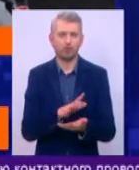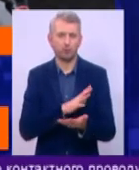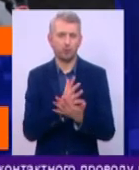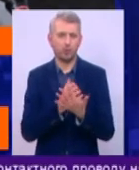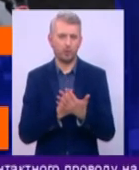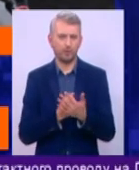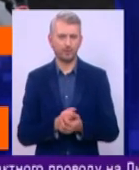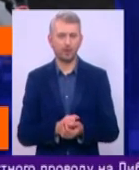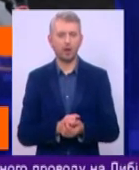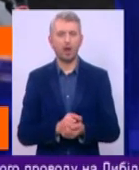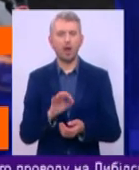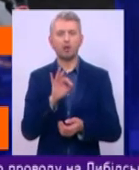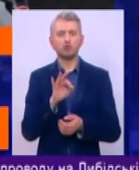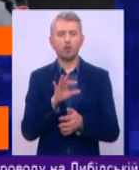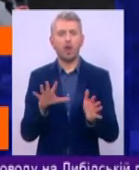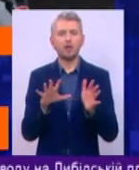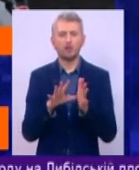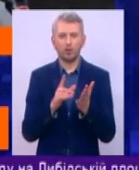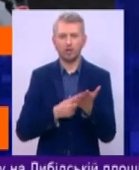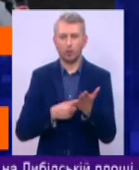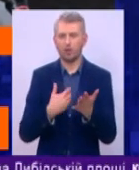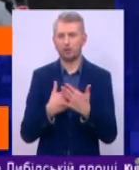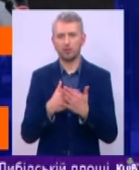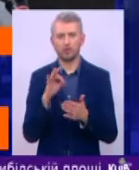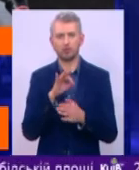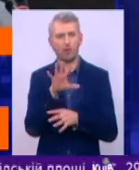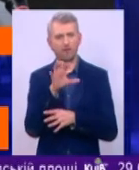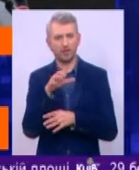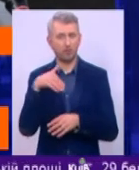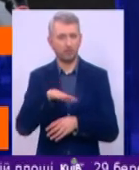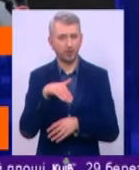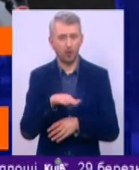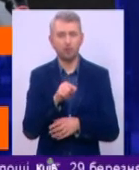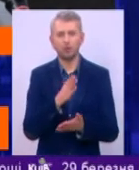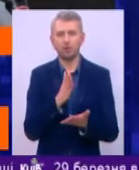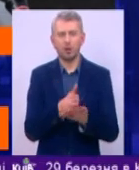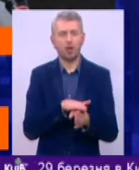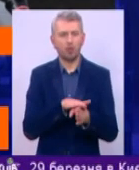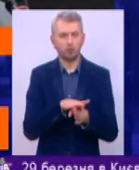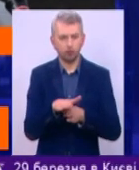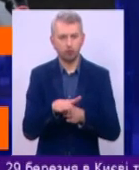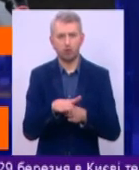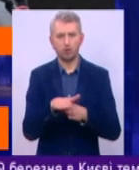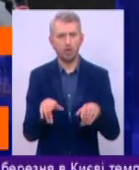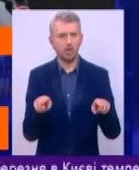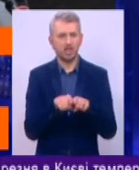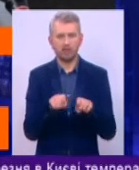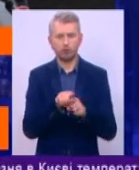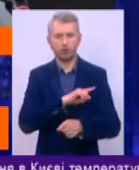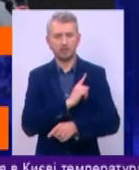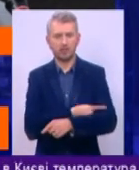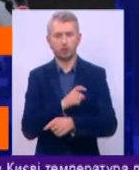А щодо електронних доказів, наприклад, щодо фото та відео, вони мають абсолютно рівну силу